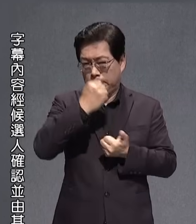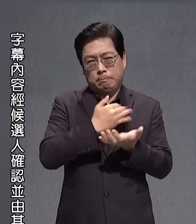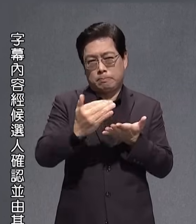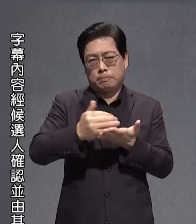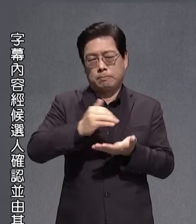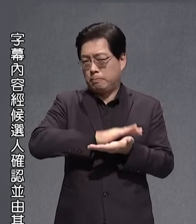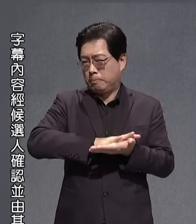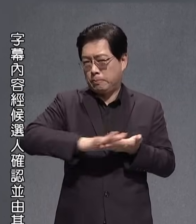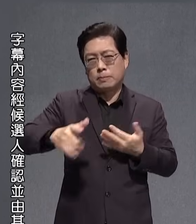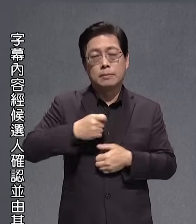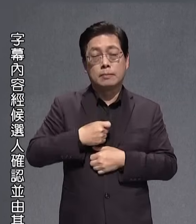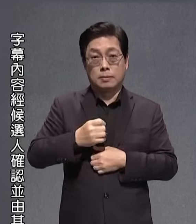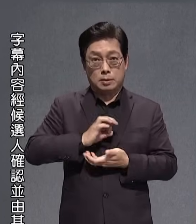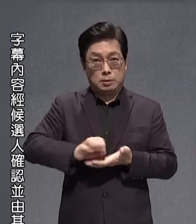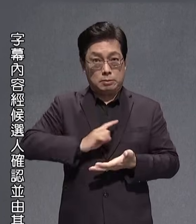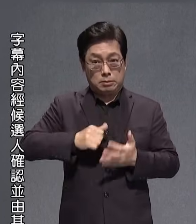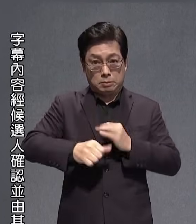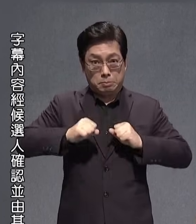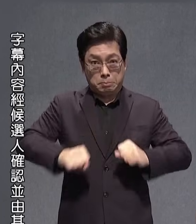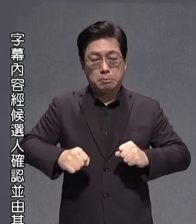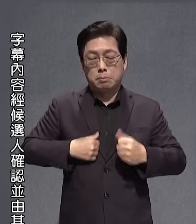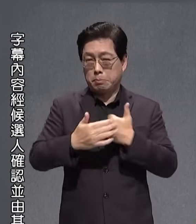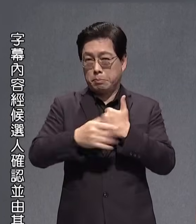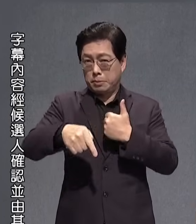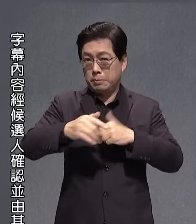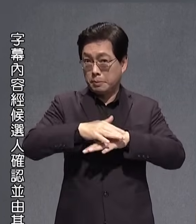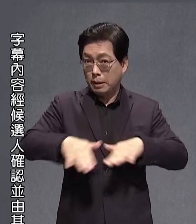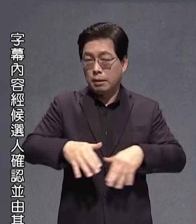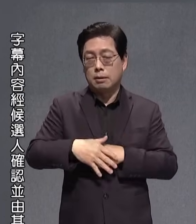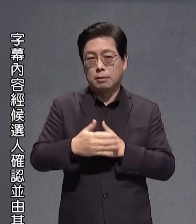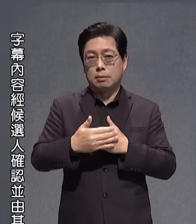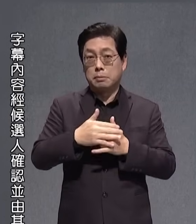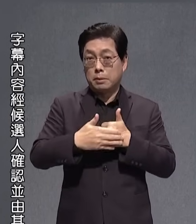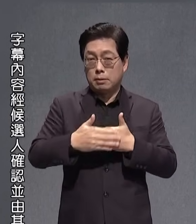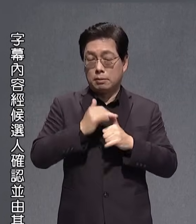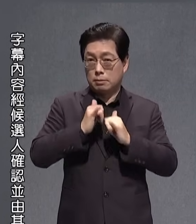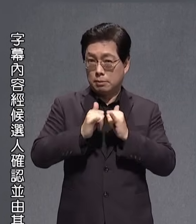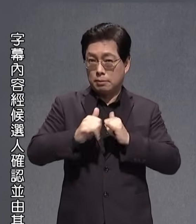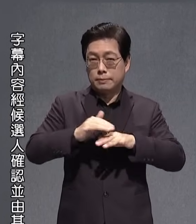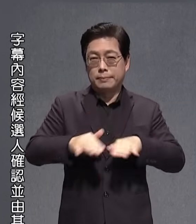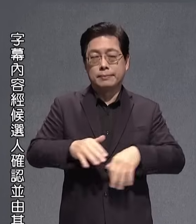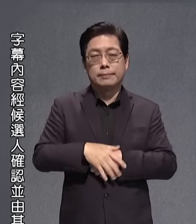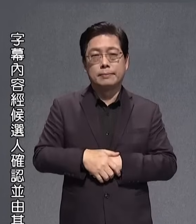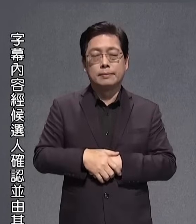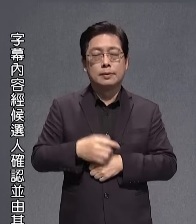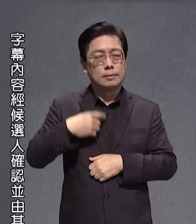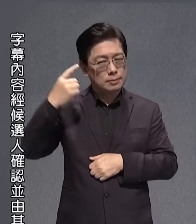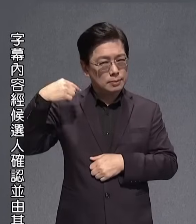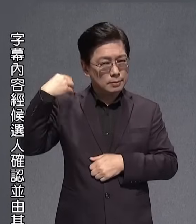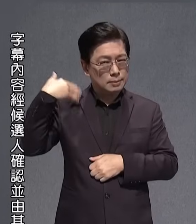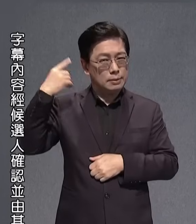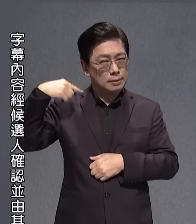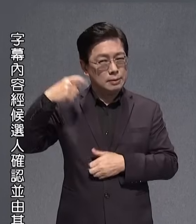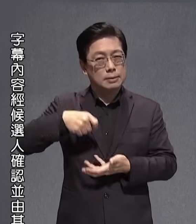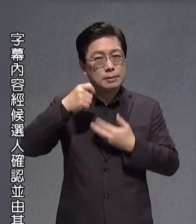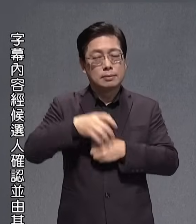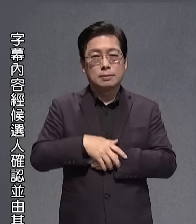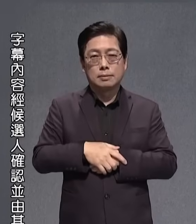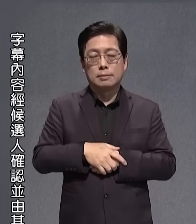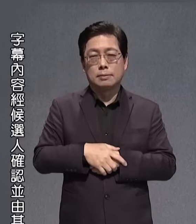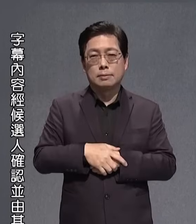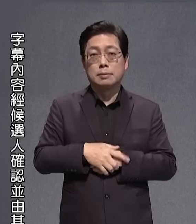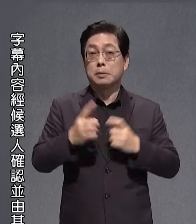一定用我生命，把咱治安更加好些，保护善良老百姓。我常来讲一句话：爱